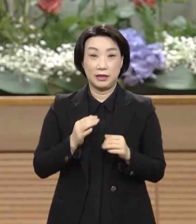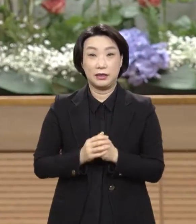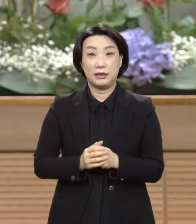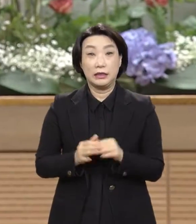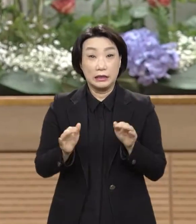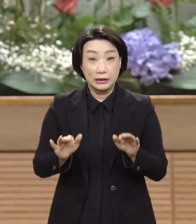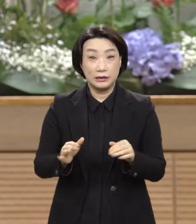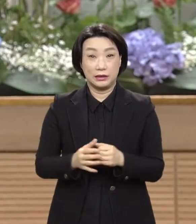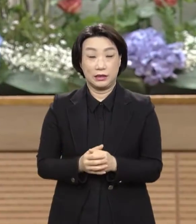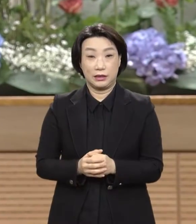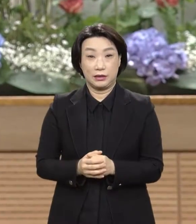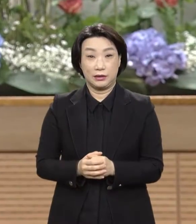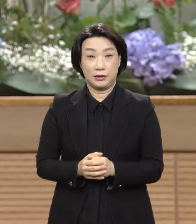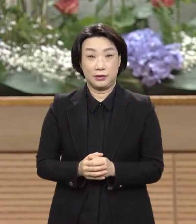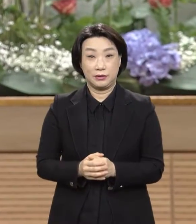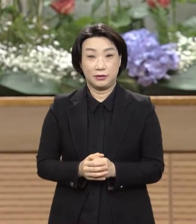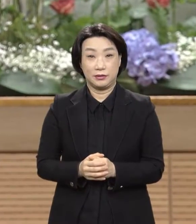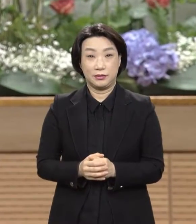그런데